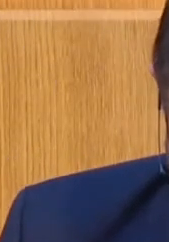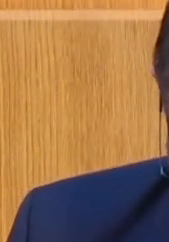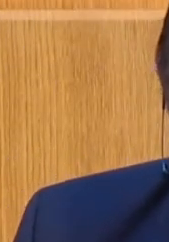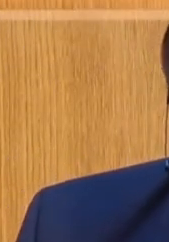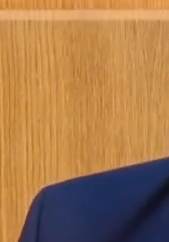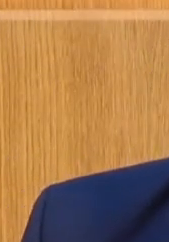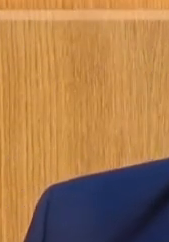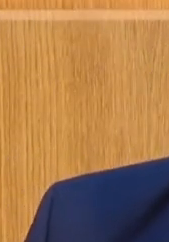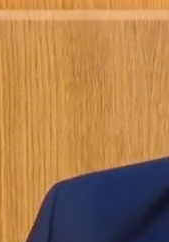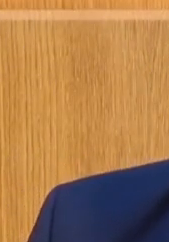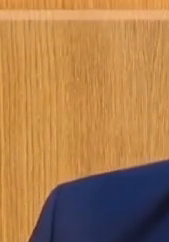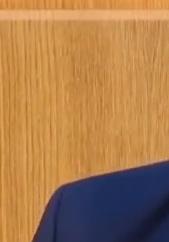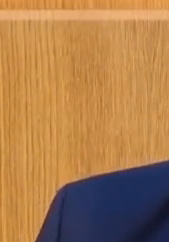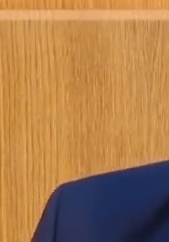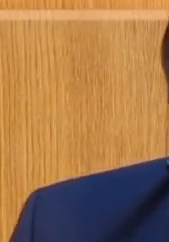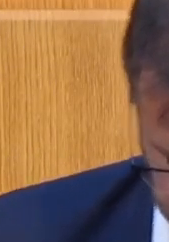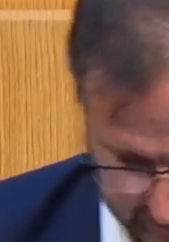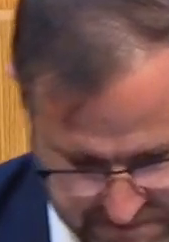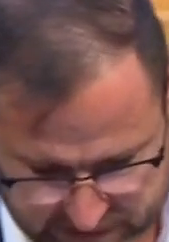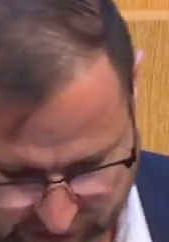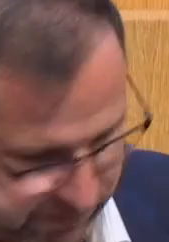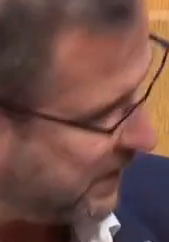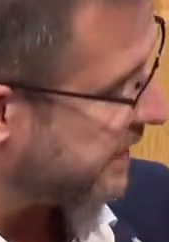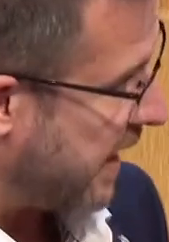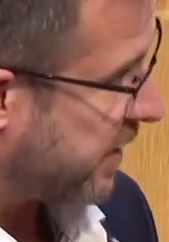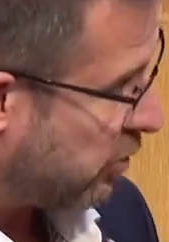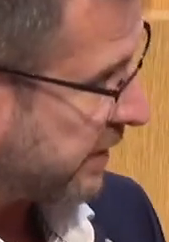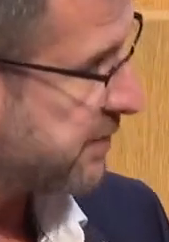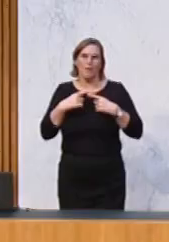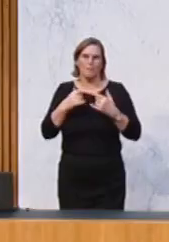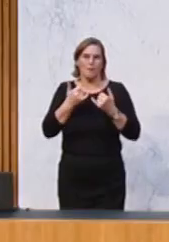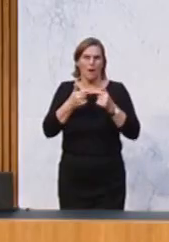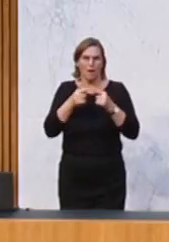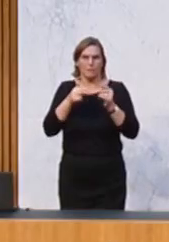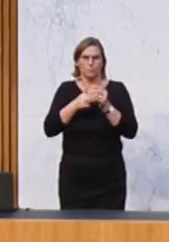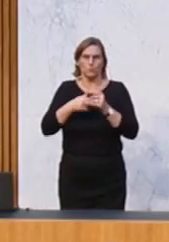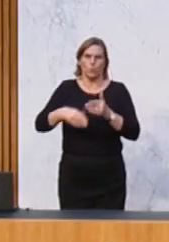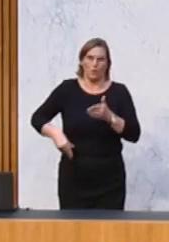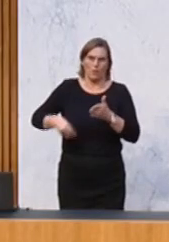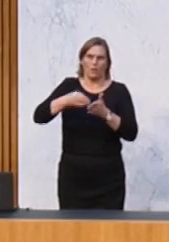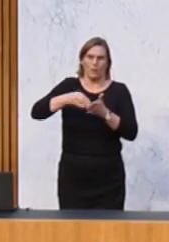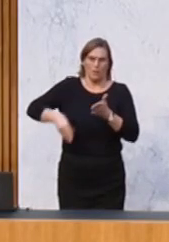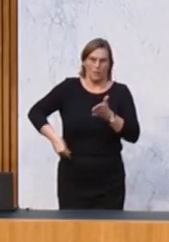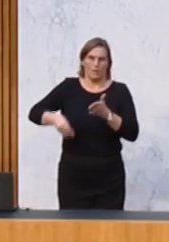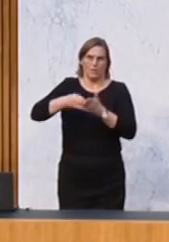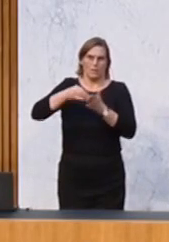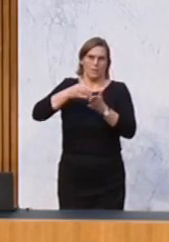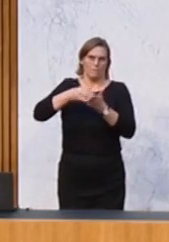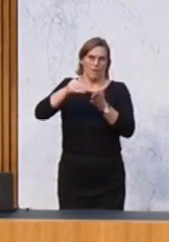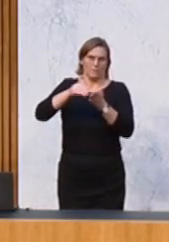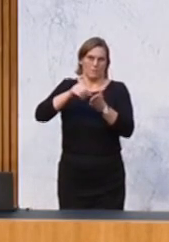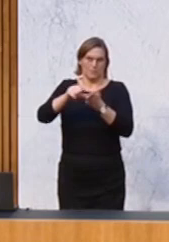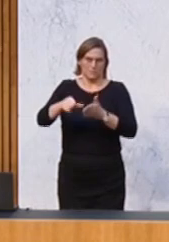Herr Finanzminister Brunner nicht mehr als Minister miterleben, während andere noch das bezahlen müssen, was sie verursacht haben. Sie